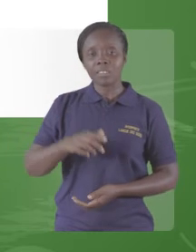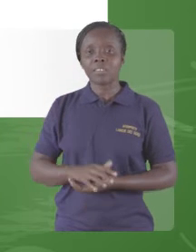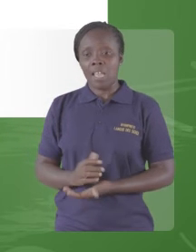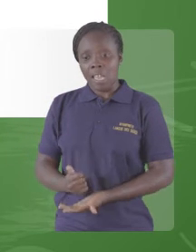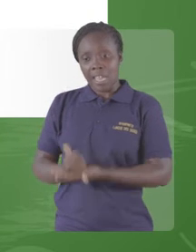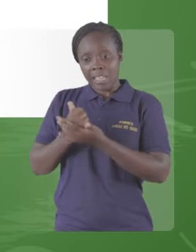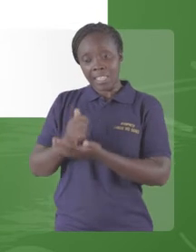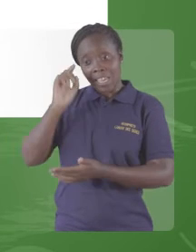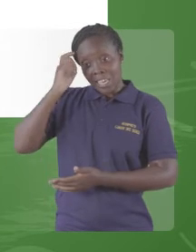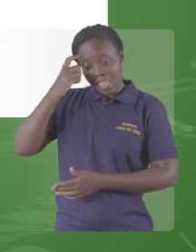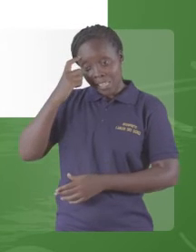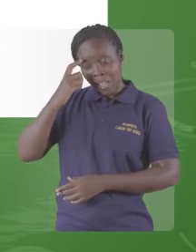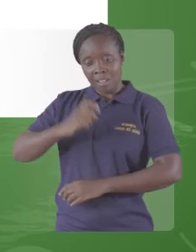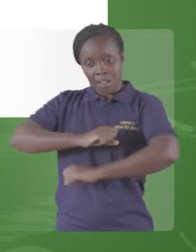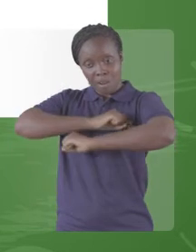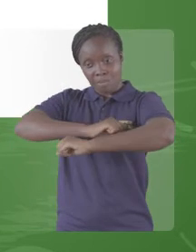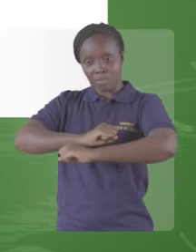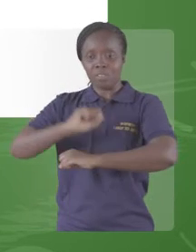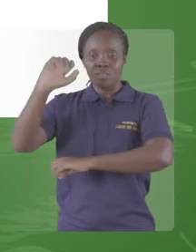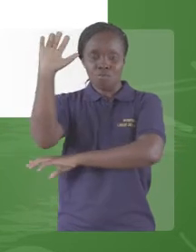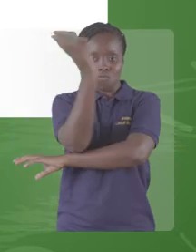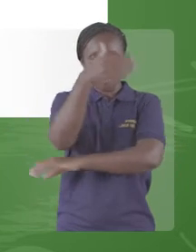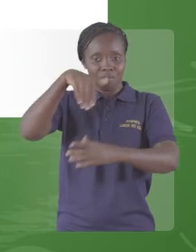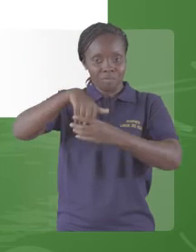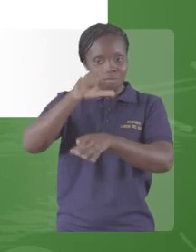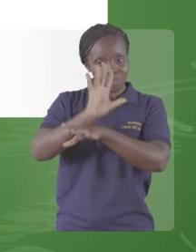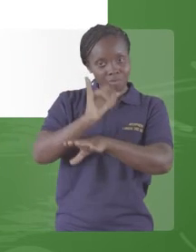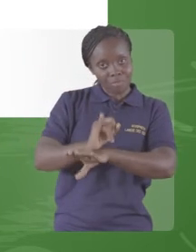qui aident à la préservation de la forêt en Côte d'Ivoire.